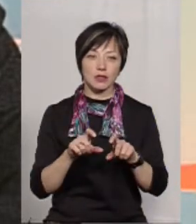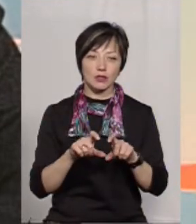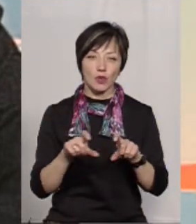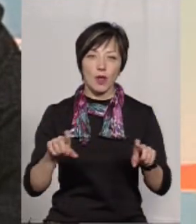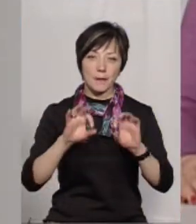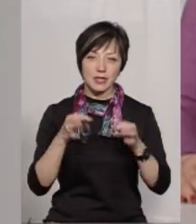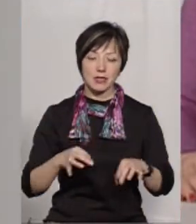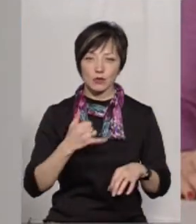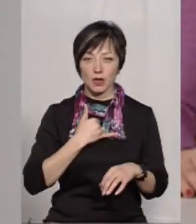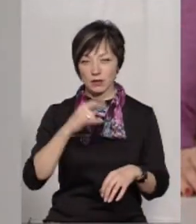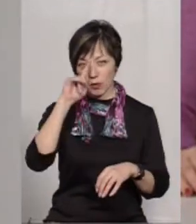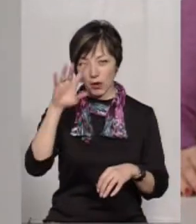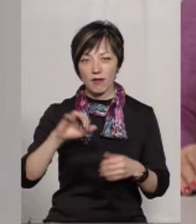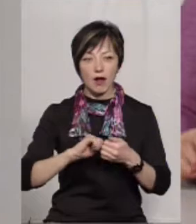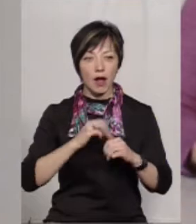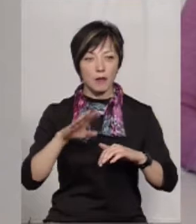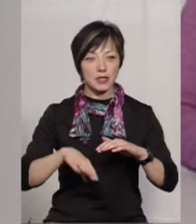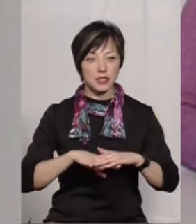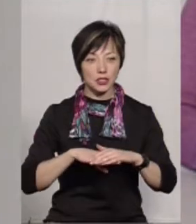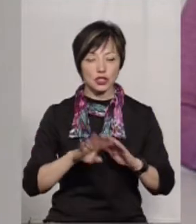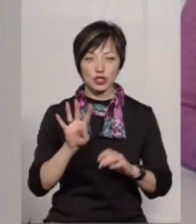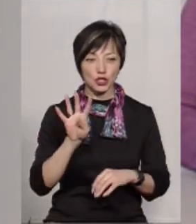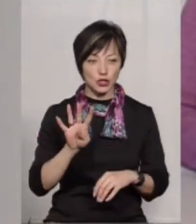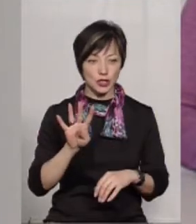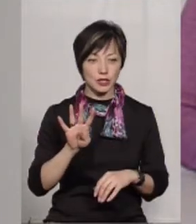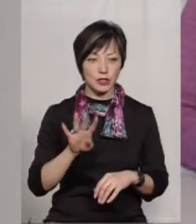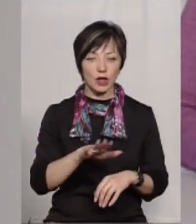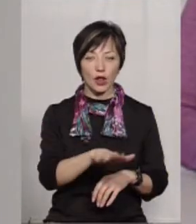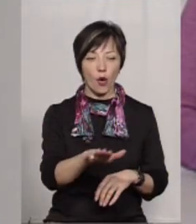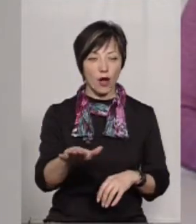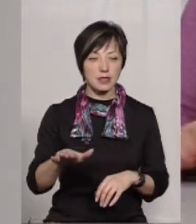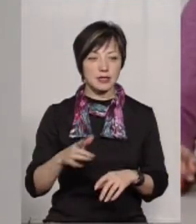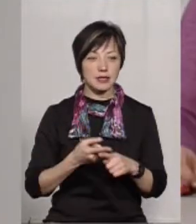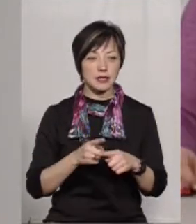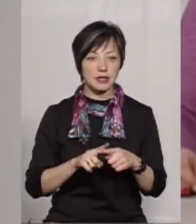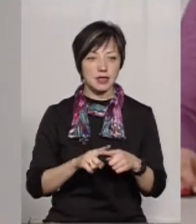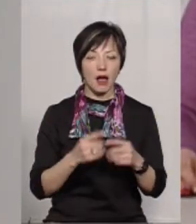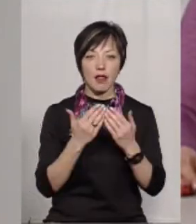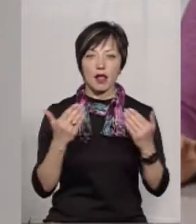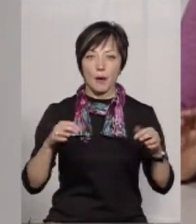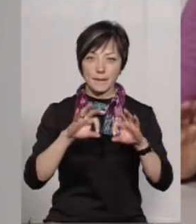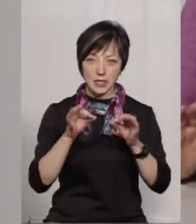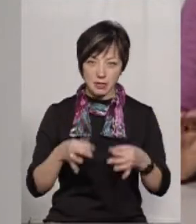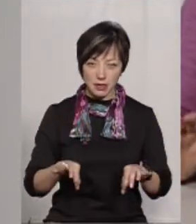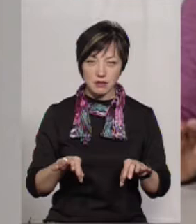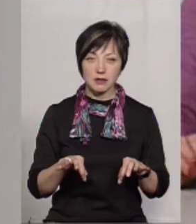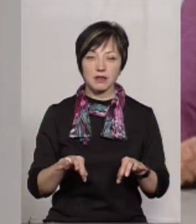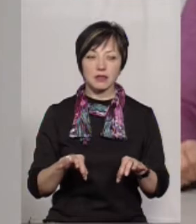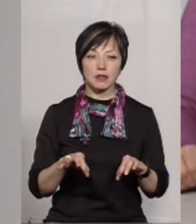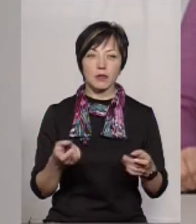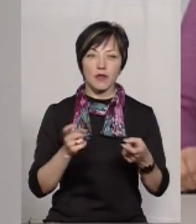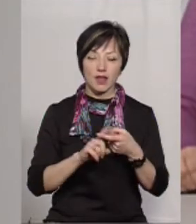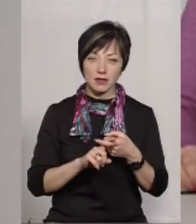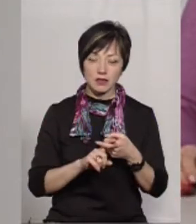саме популярна. У Кам'янці там 4 локації. Угу. Це галерея мистецтв, також з